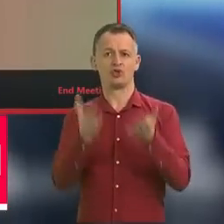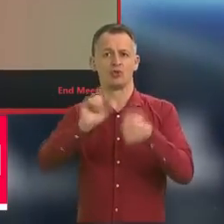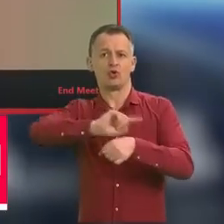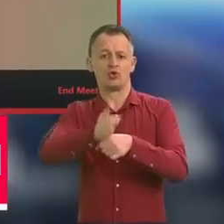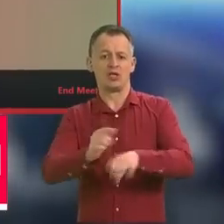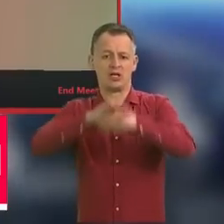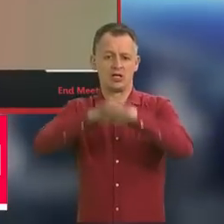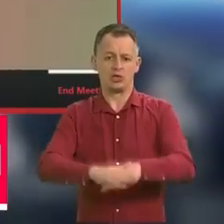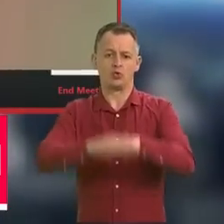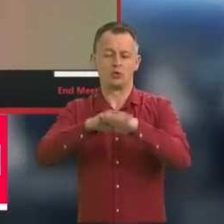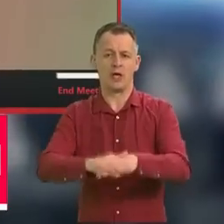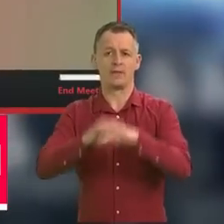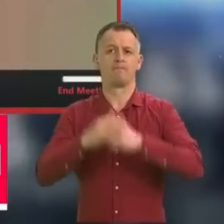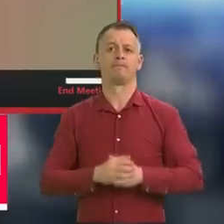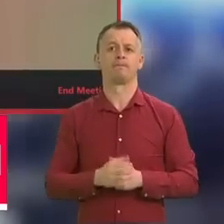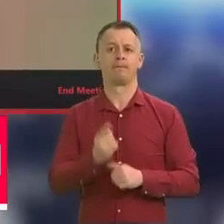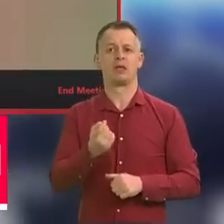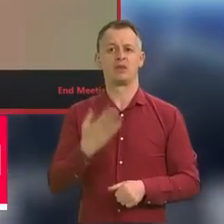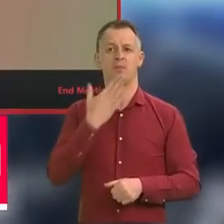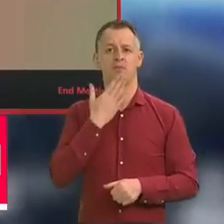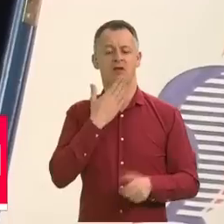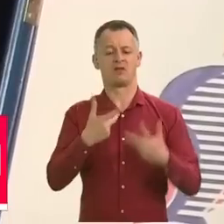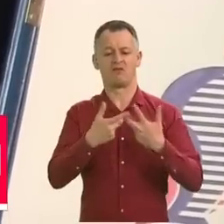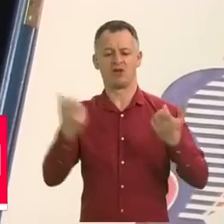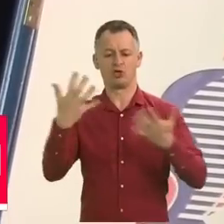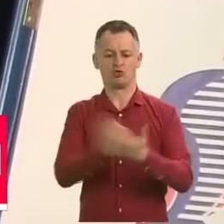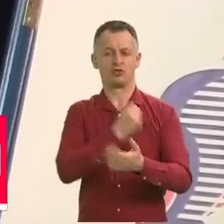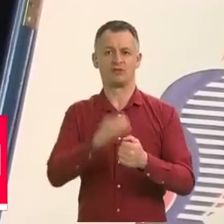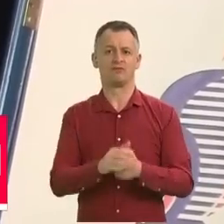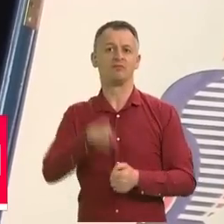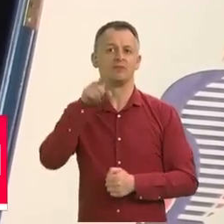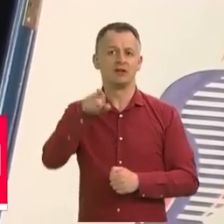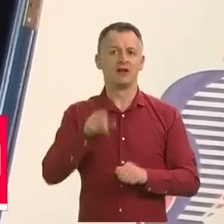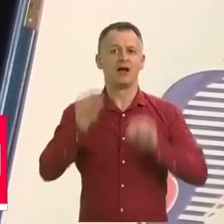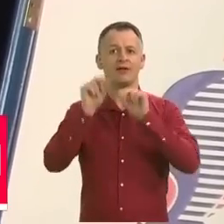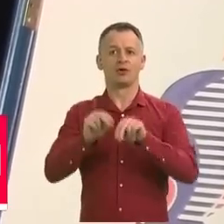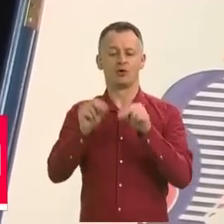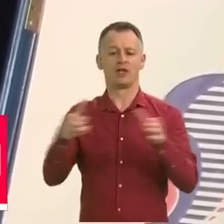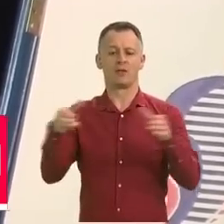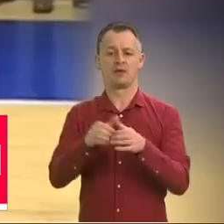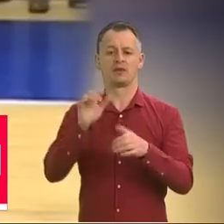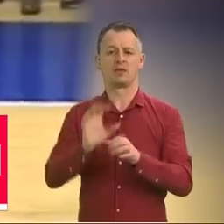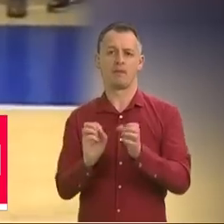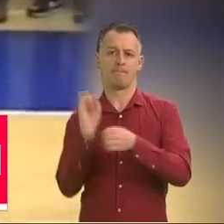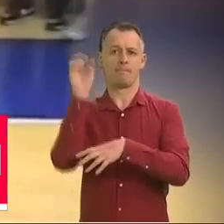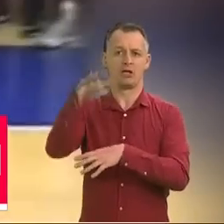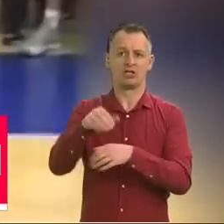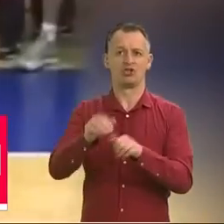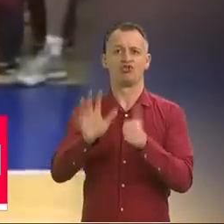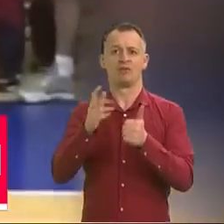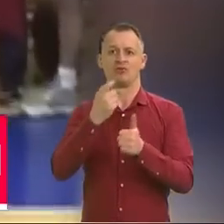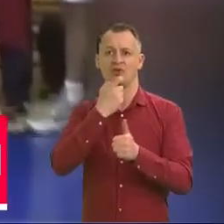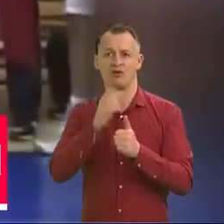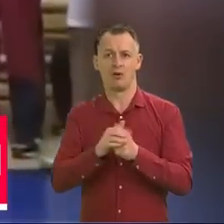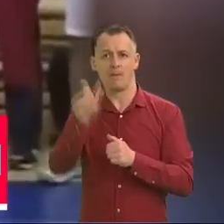urgență manevrele de resuscitare, din păcate fără succes. Dalibor Desanović era antrenorul echipei de basket sub 16 ani Phoenix Galați, un